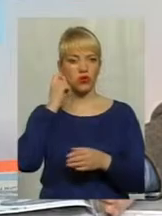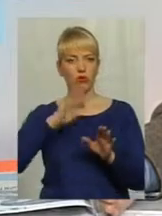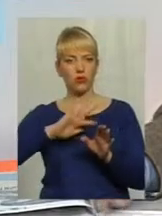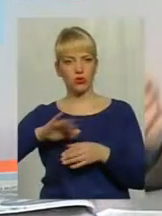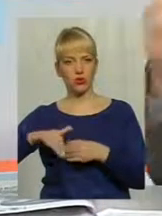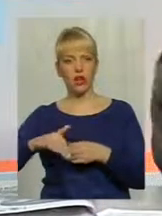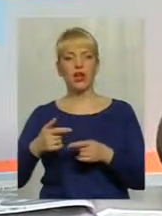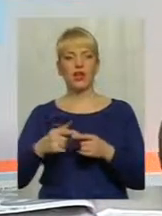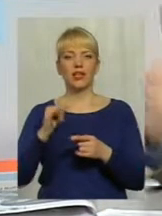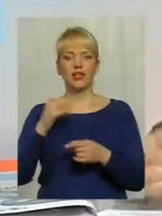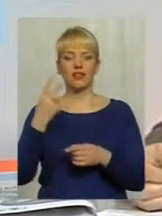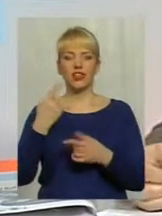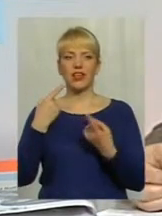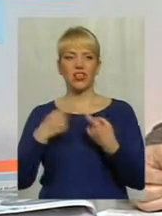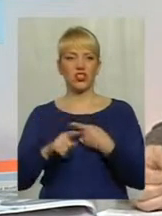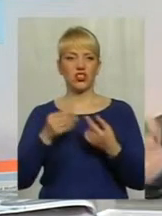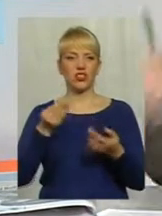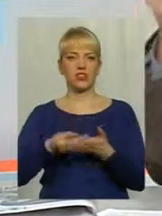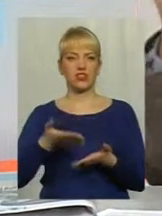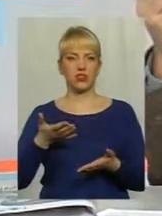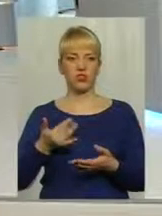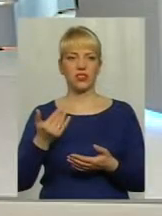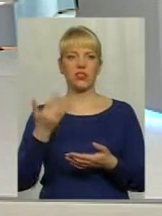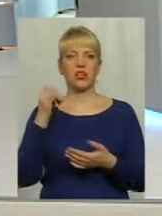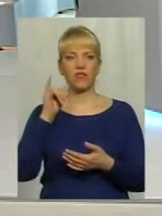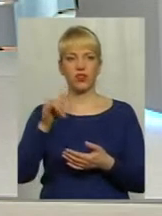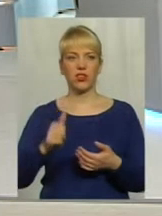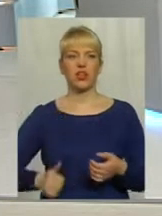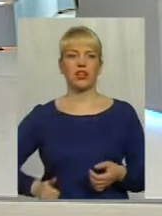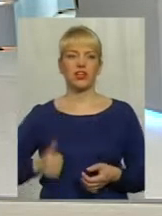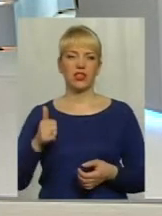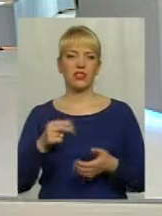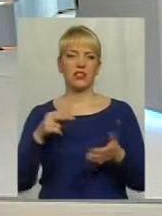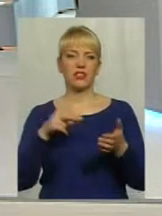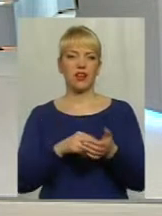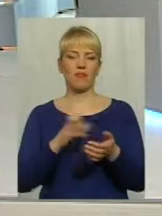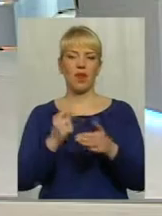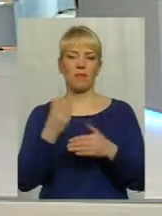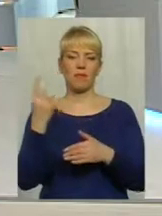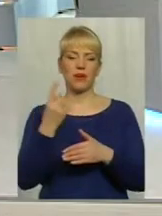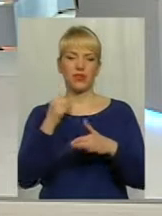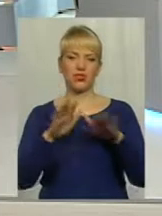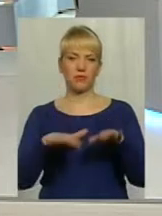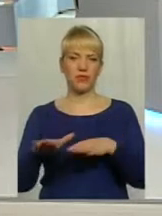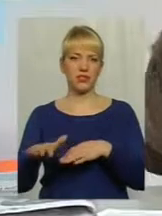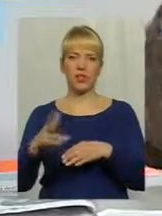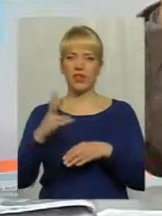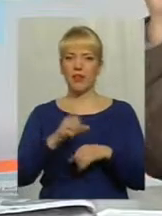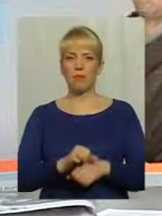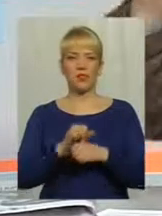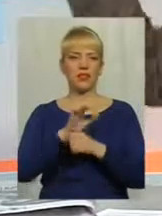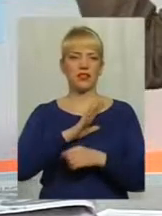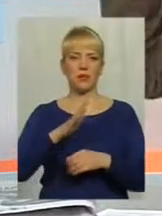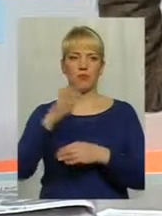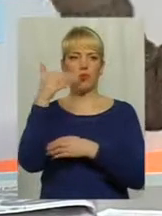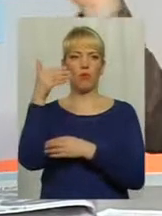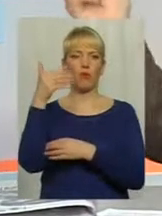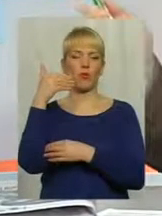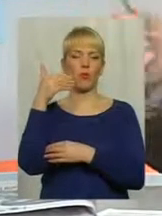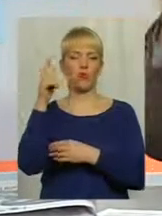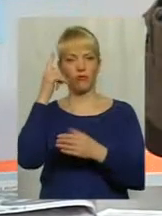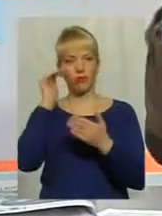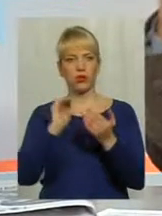виросло покоління, яке вже зовсім інші цінності. І в них гідність стала на перше місце. Пам'ятаєте, на Майдані не було політичних прапорів, десь їх